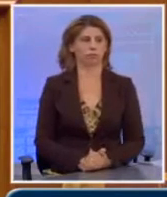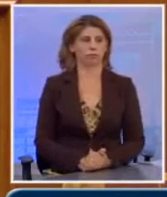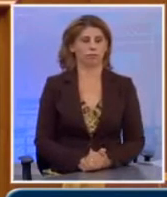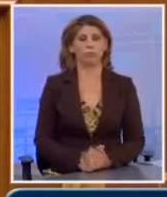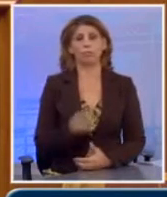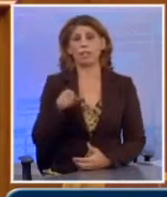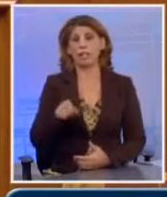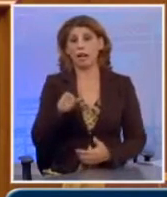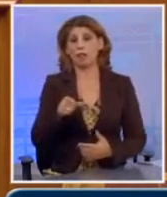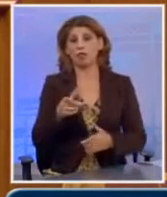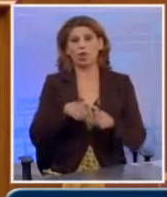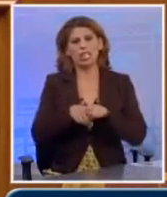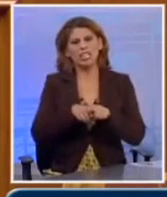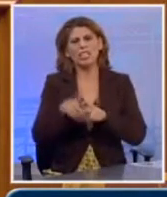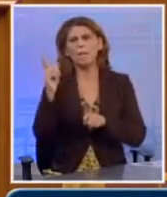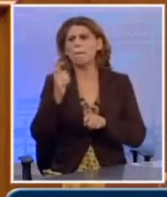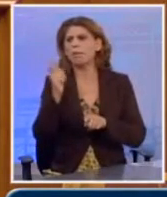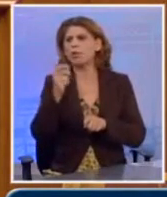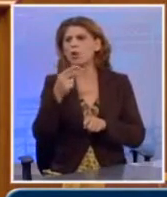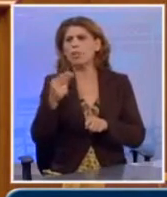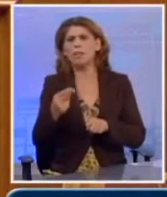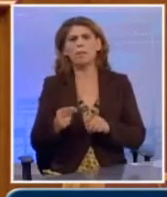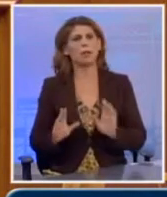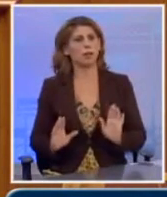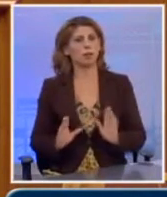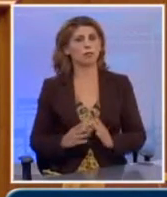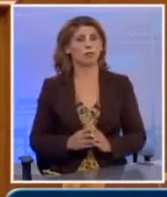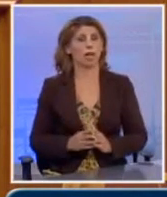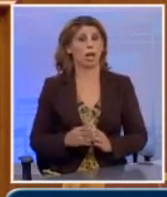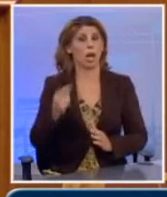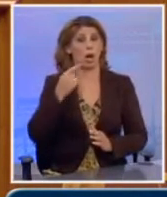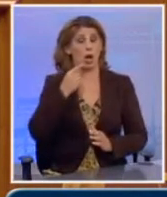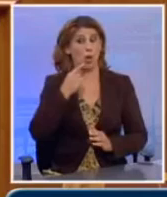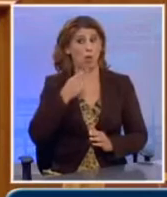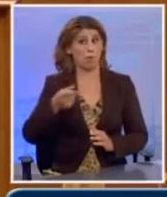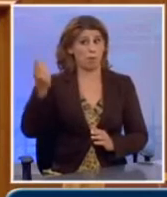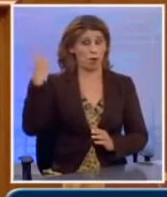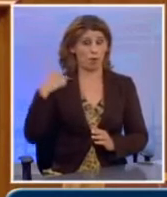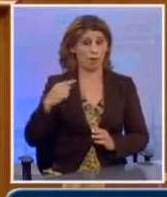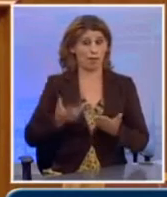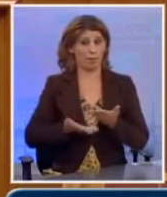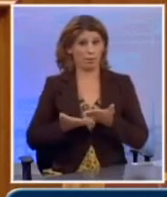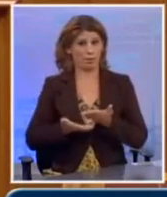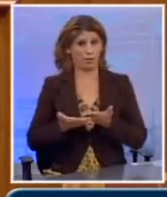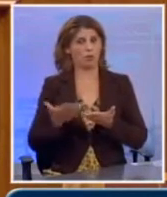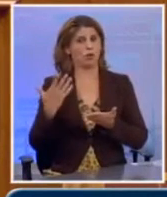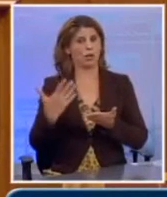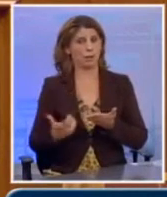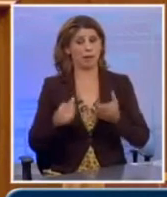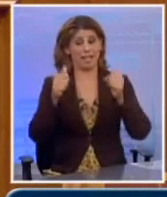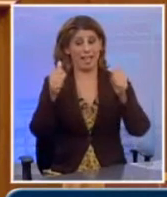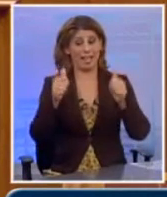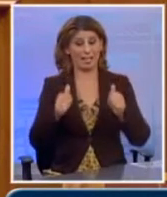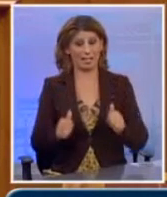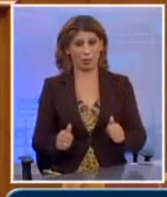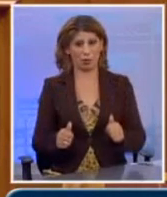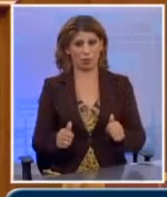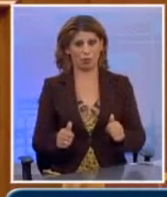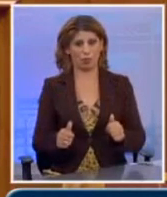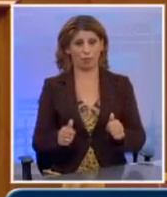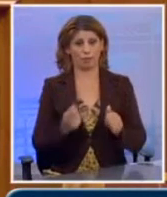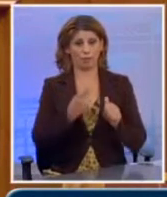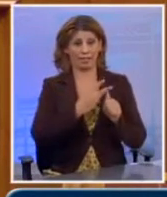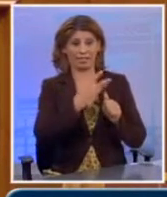γιατί αφορούσε μισθολογικά θέματα. Την προηγούμενη της επισκέψεως υπάρχει ανακοίνωση των